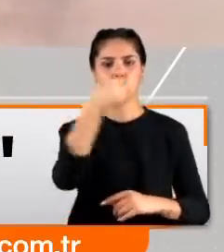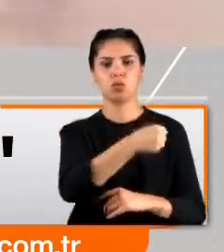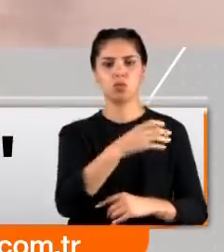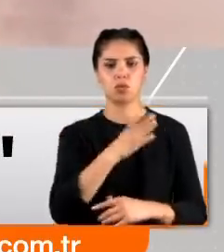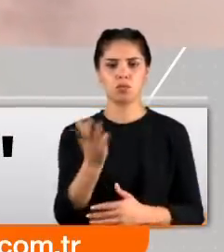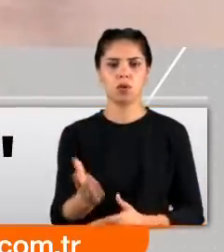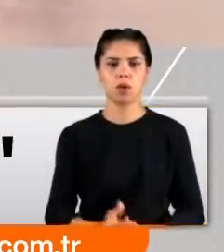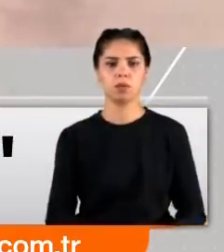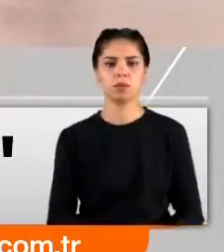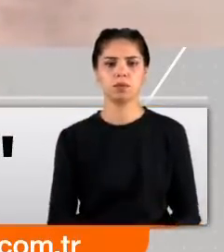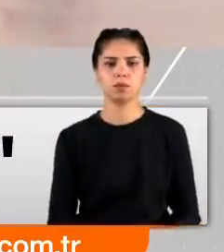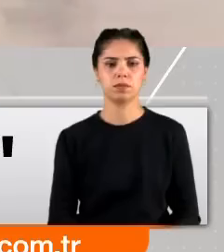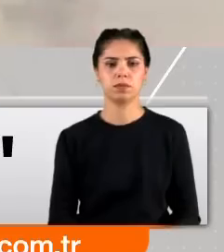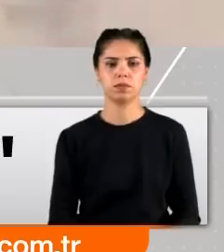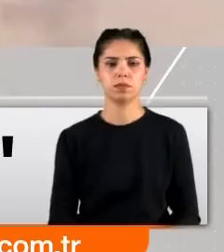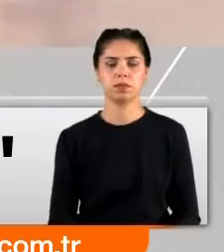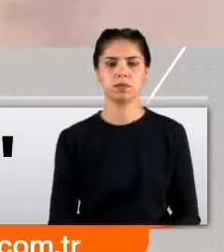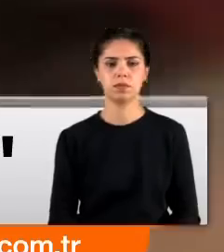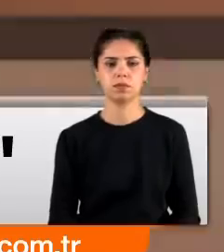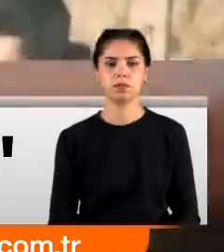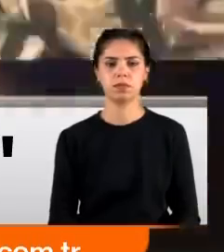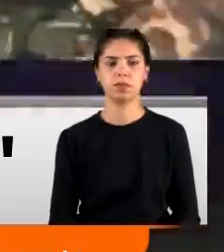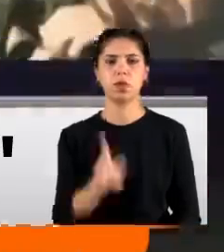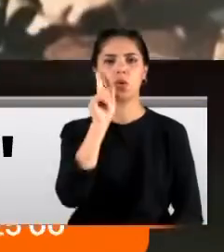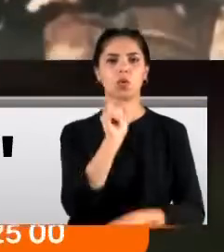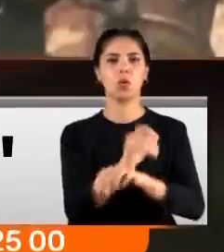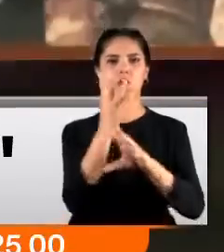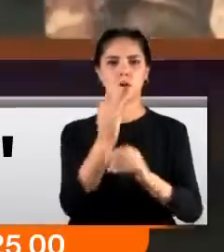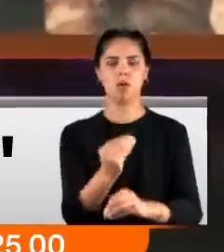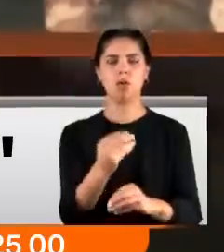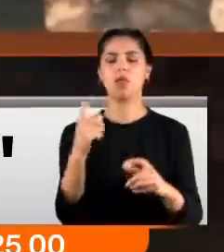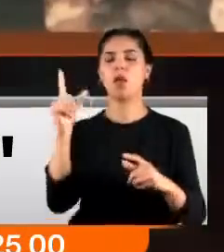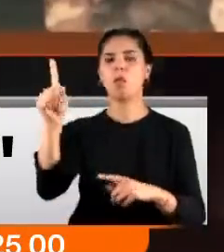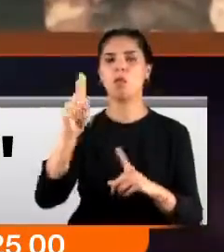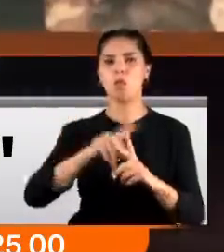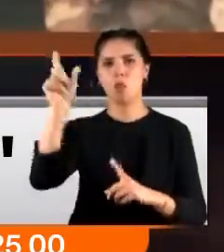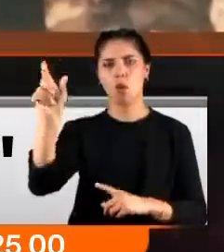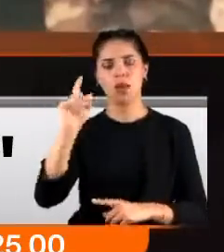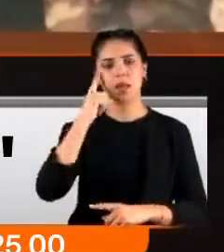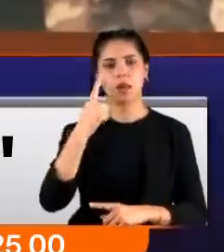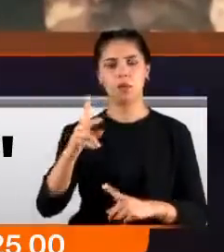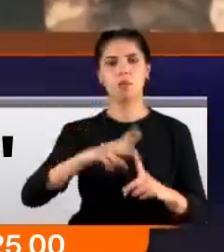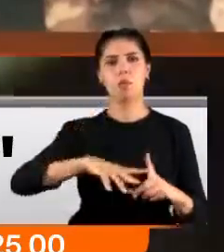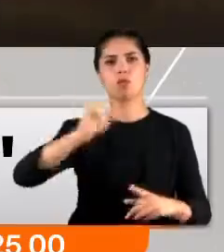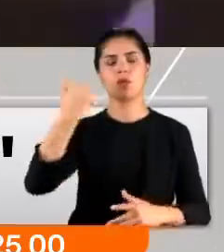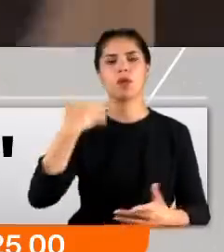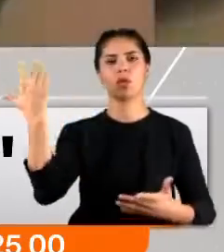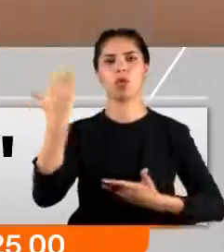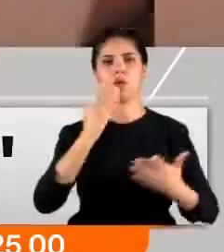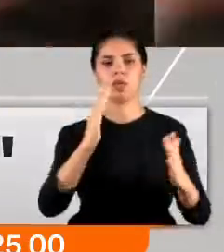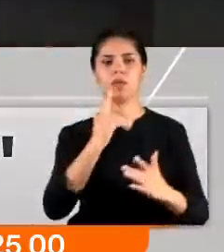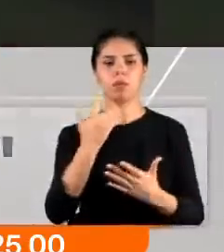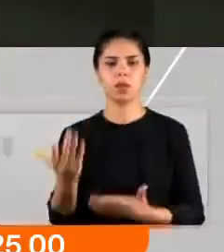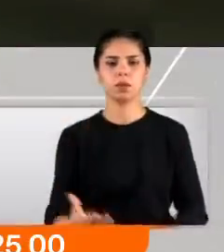üstünde amblem olan bir kişiye ben elimi bile kaldırmadım. Gözaltına alınan gazi polis iddiasına göre karakolda da darp edildi. Çift